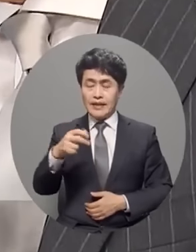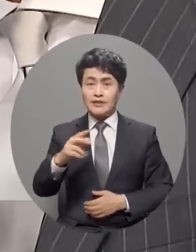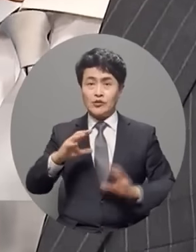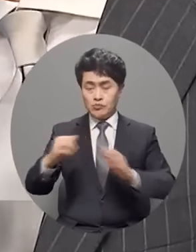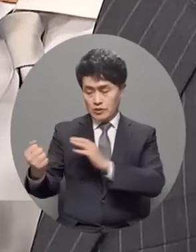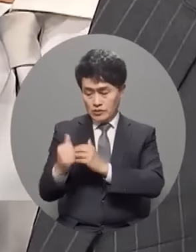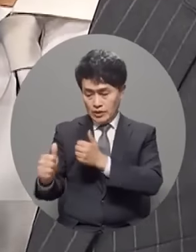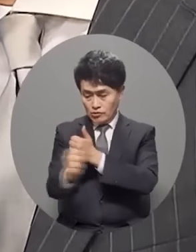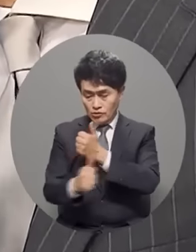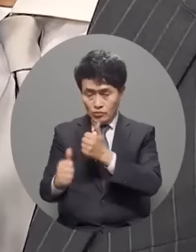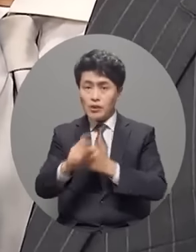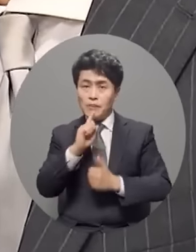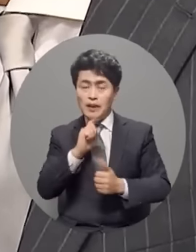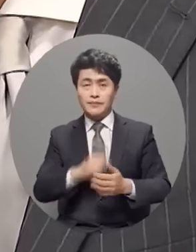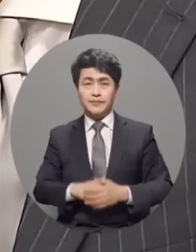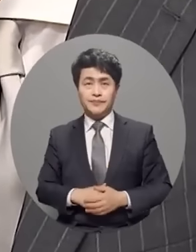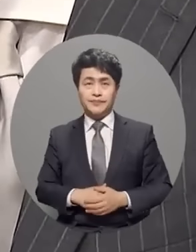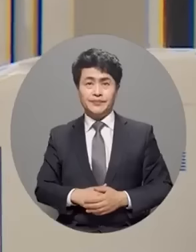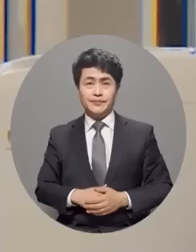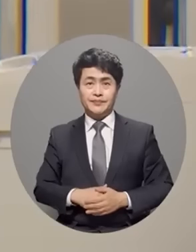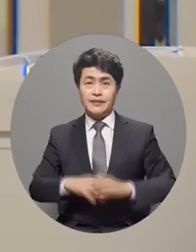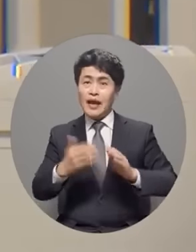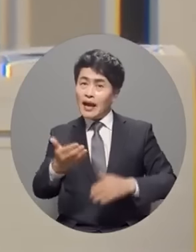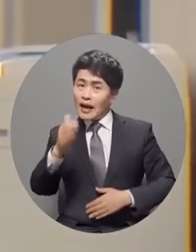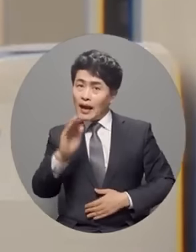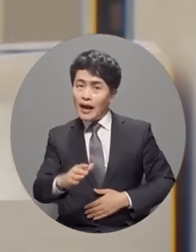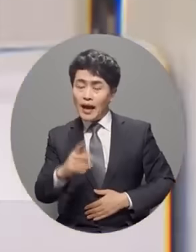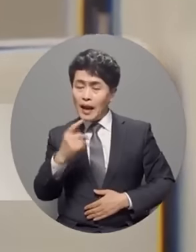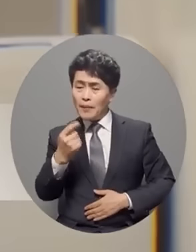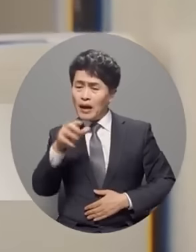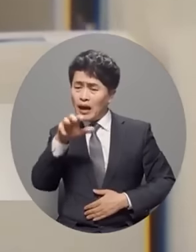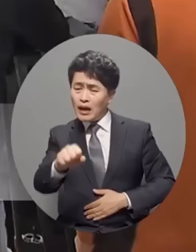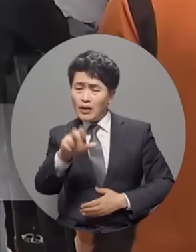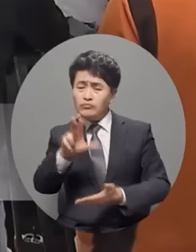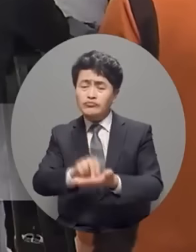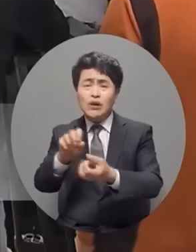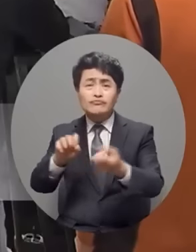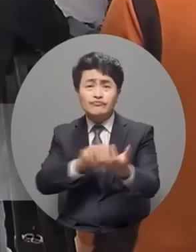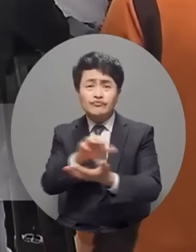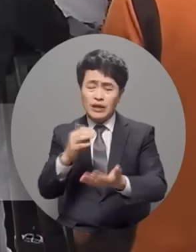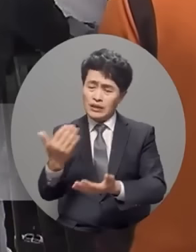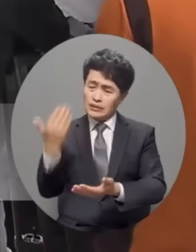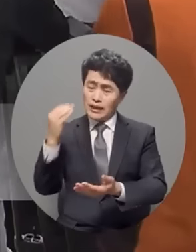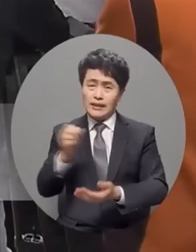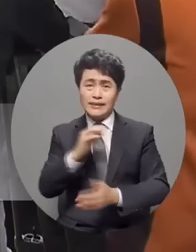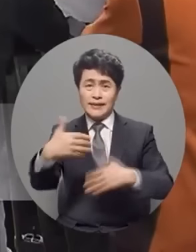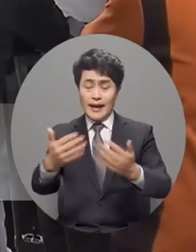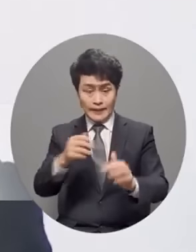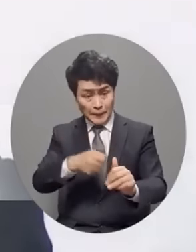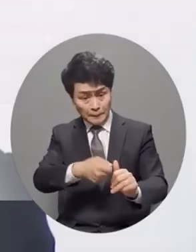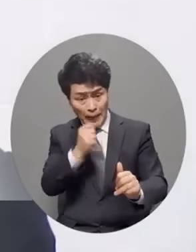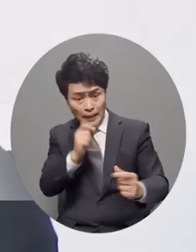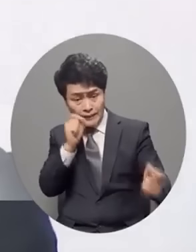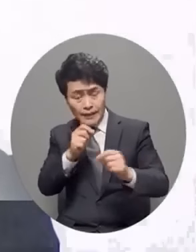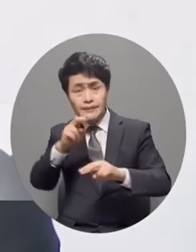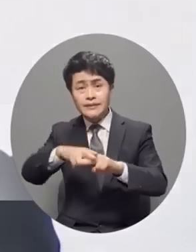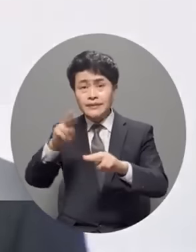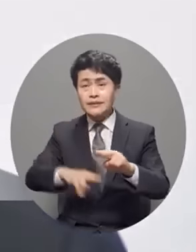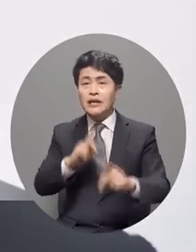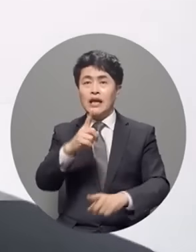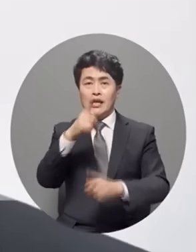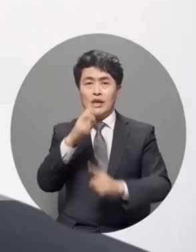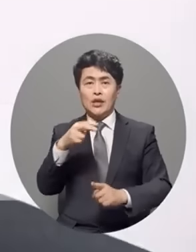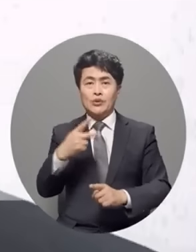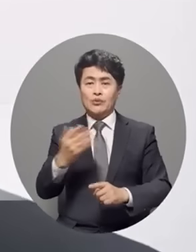국민의힘 의원 등이 거론됩니다. 하지만 방송 장악 논란으로 지난해 야당의 탄핵 직전 사퇴한 이동관